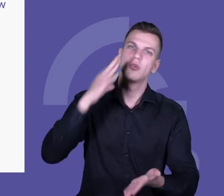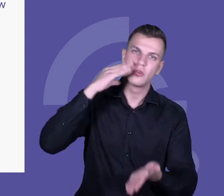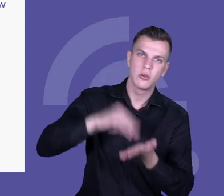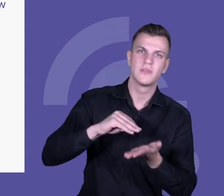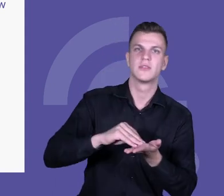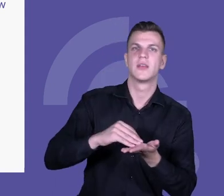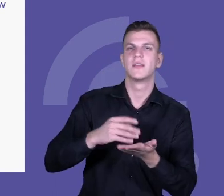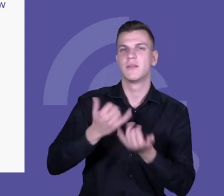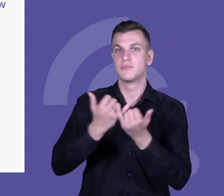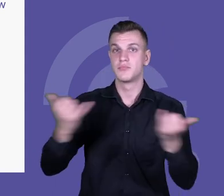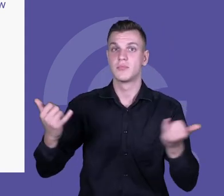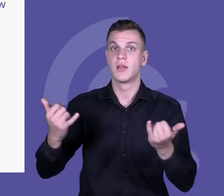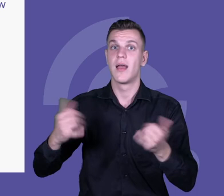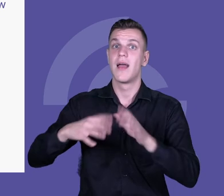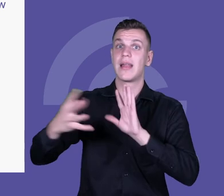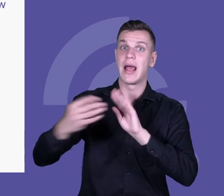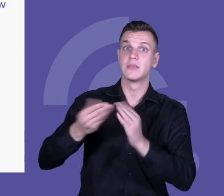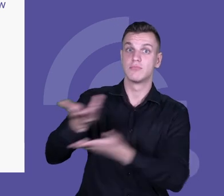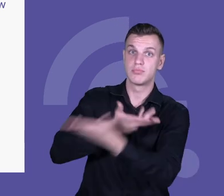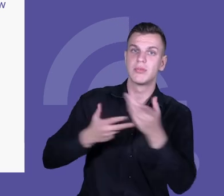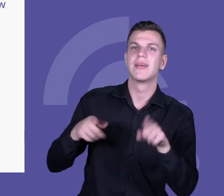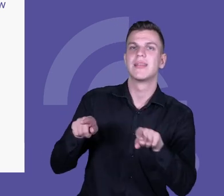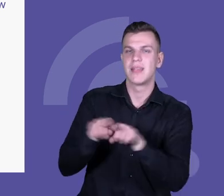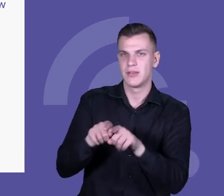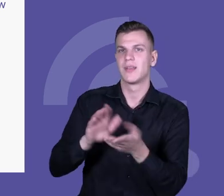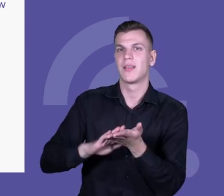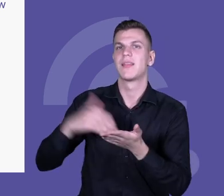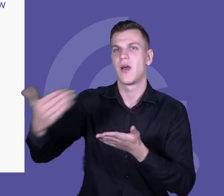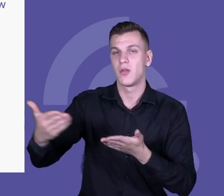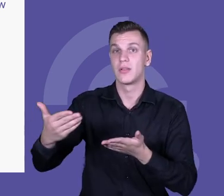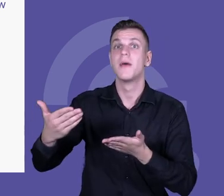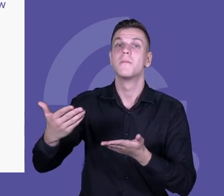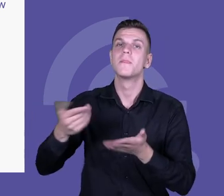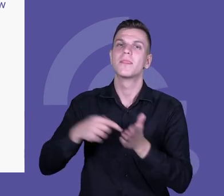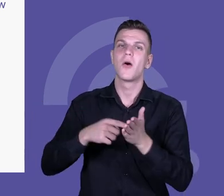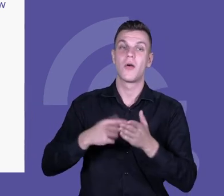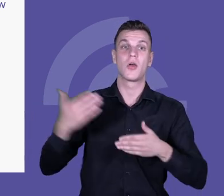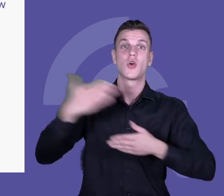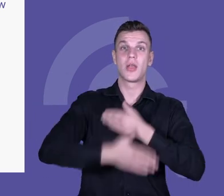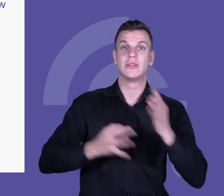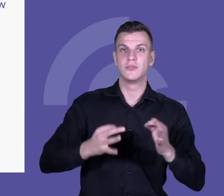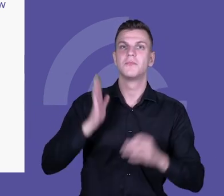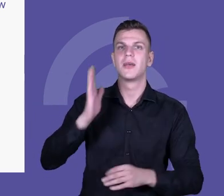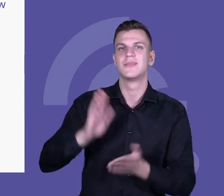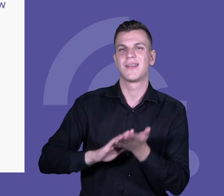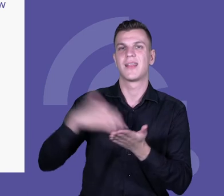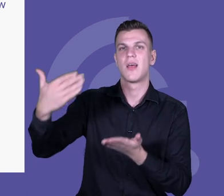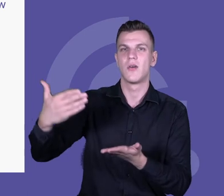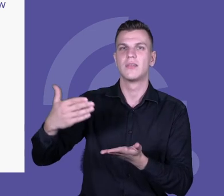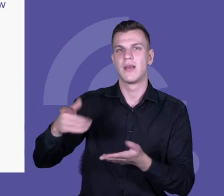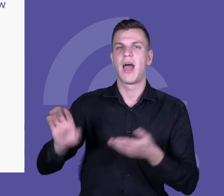know-how, rozwiązaniami. Dzisiaj na koniec naszego spotkania będziemy wręczali tytuły ambasadorów Szkół dla Innowatora właśnie tym, którzy chcą i